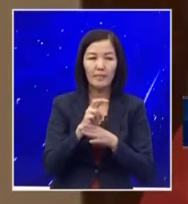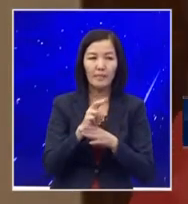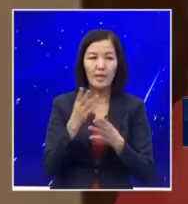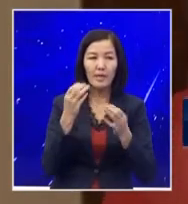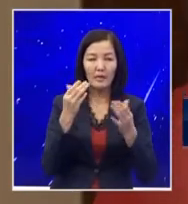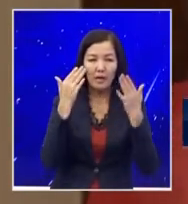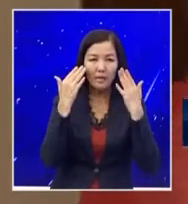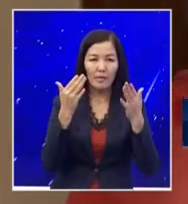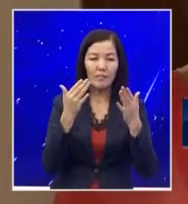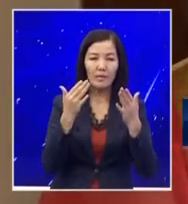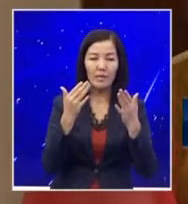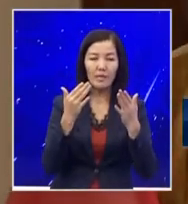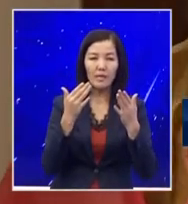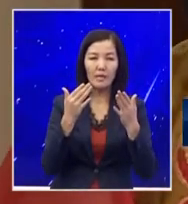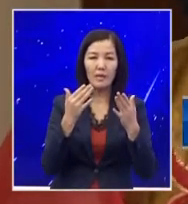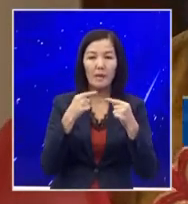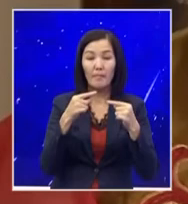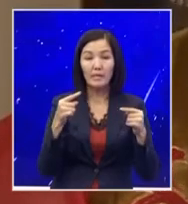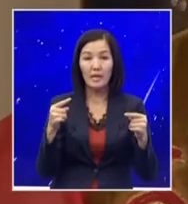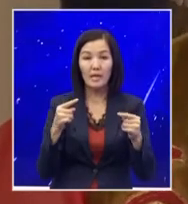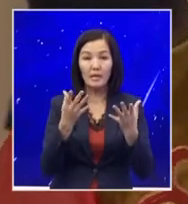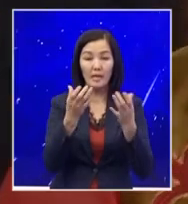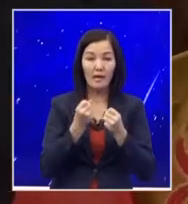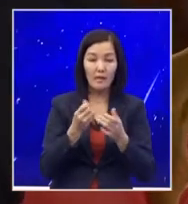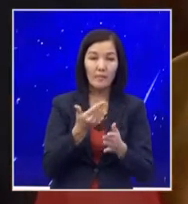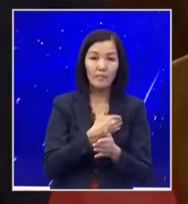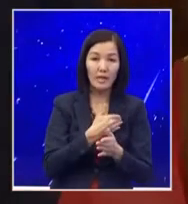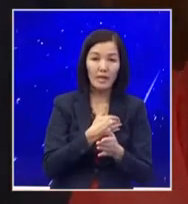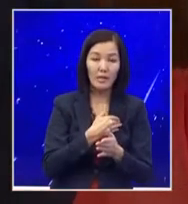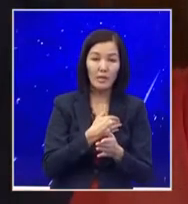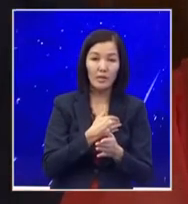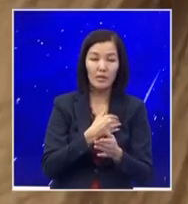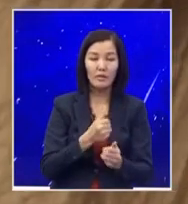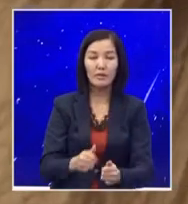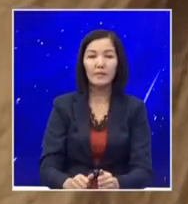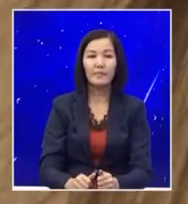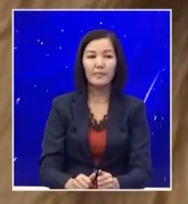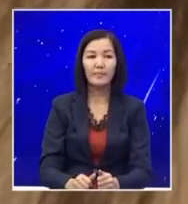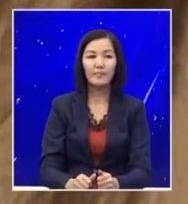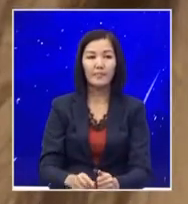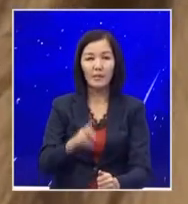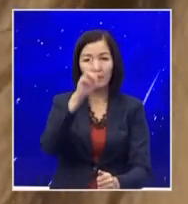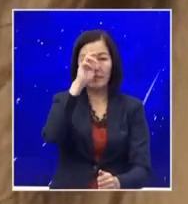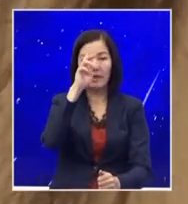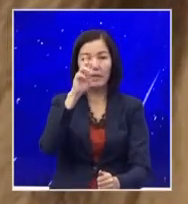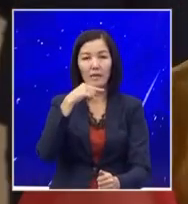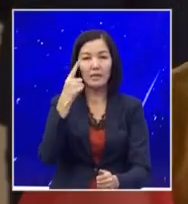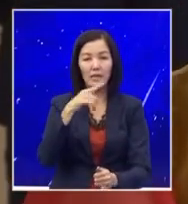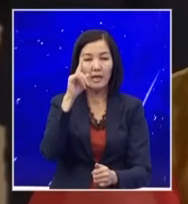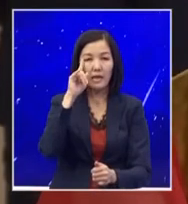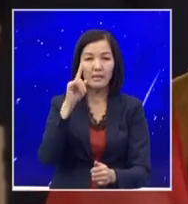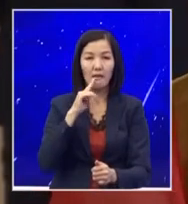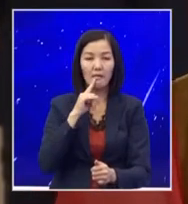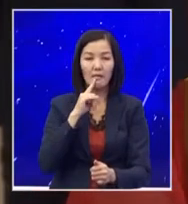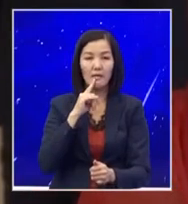білмейтін нәрселерді біліп, басқалардан алатын нәрсені алып, өз ойыма тоқуым келді. Мемлекеттік тіл қазақ тілі